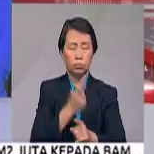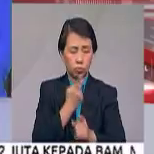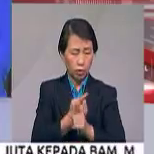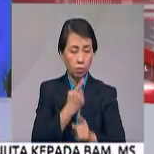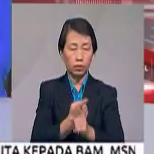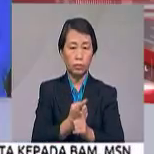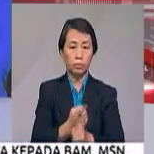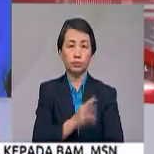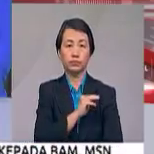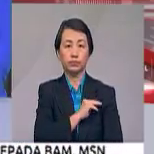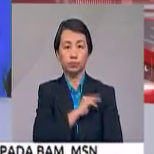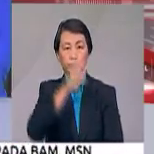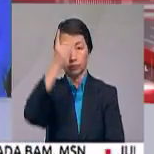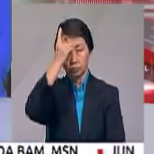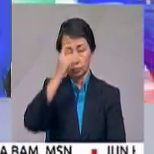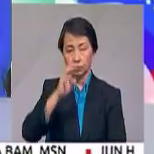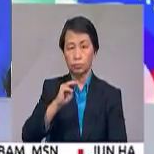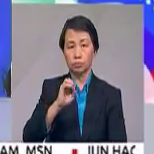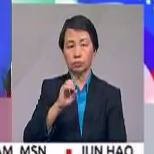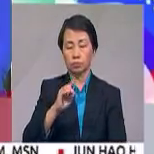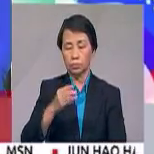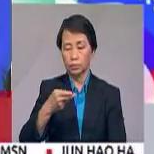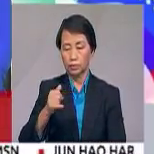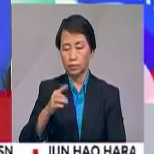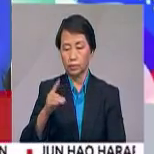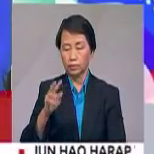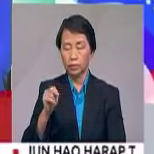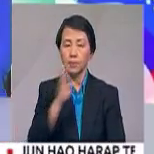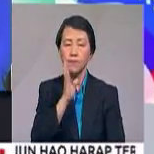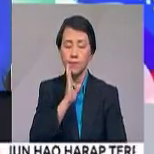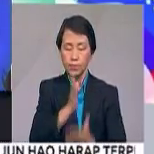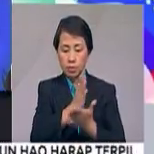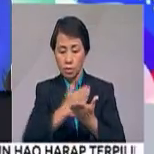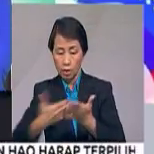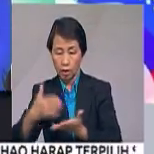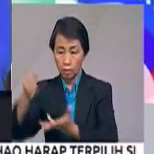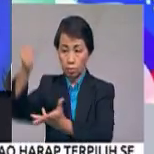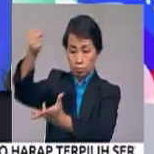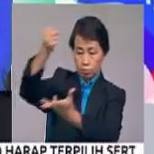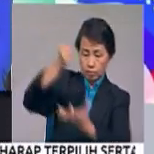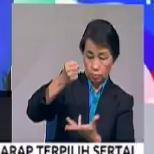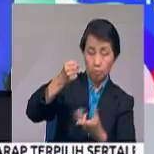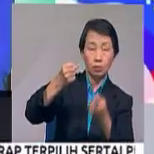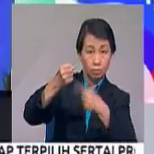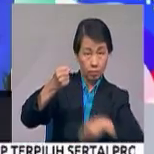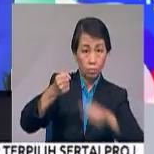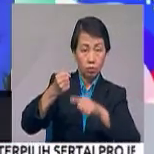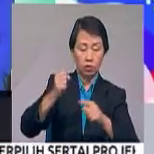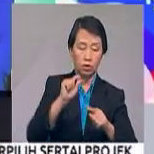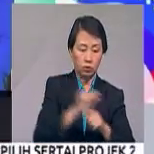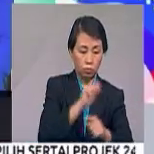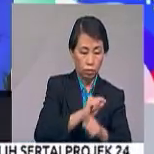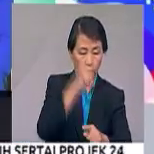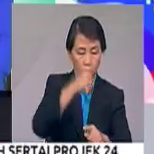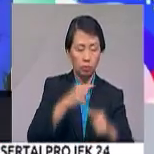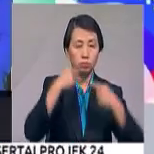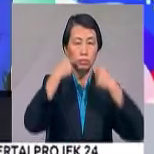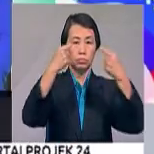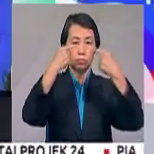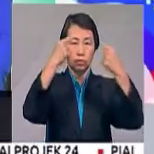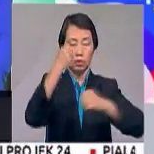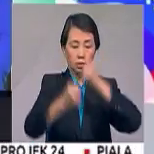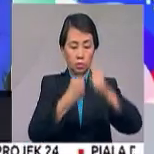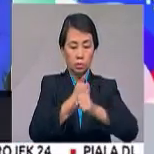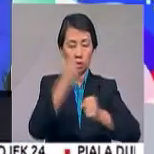sebaik-baiknya. Menterinya Datuk Muhammadin Ketapi menyatakan sebahagian daripada peruntukan tersebut akan digunakan untuk menjayakan